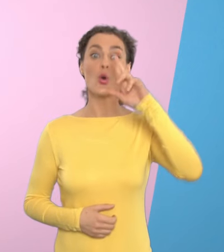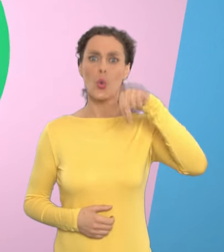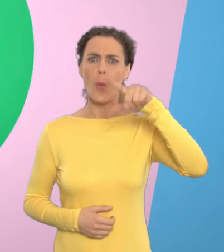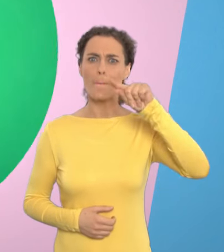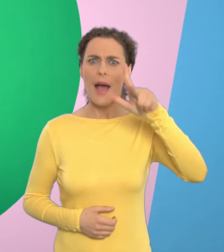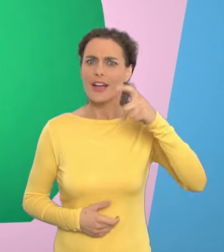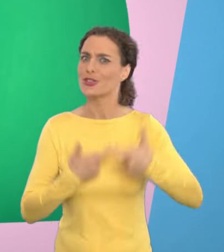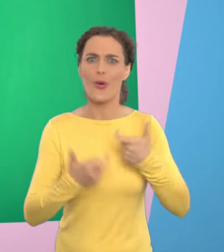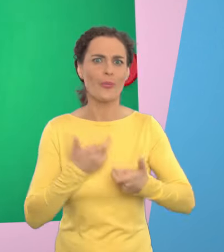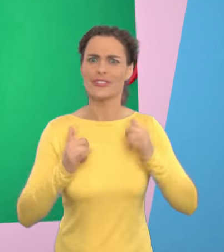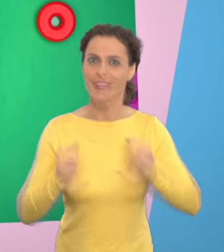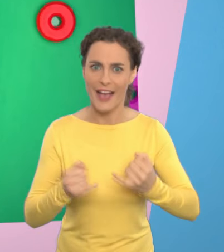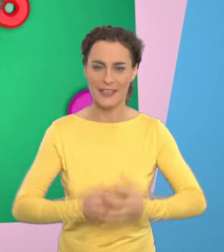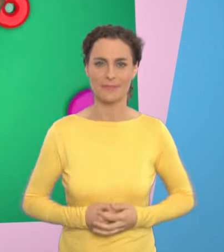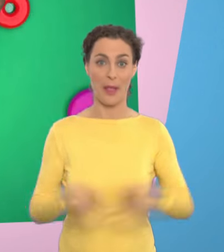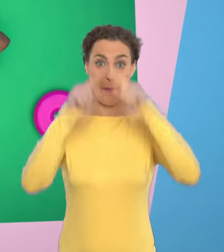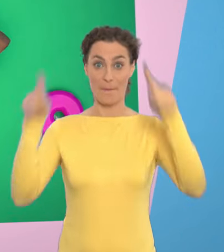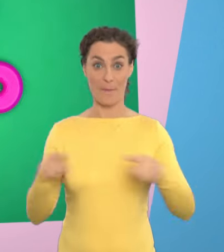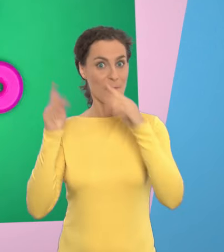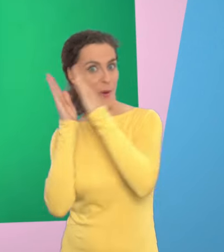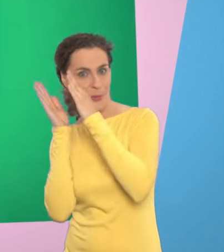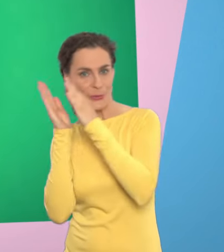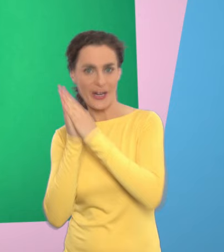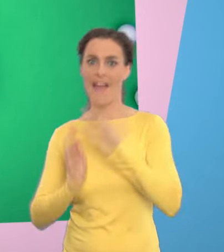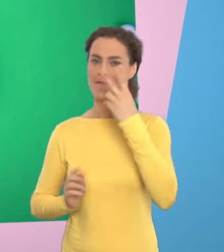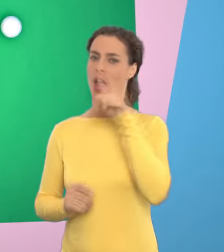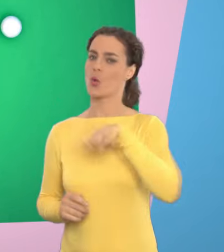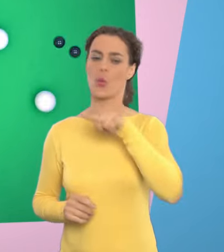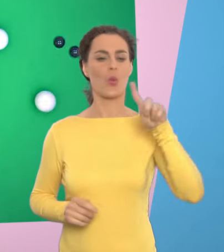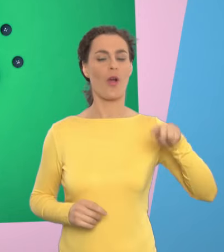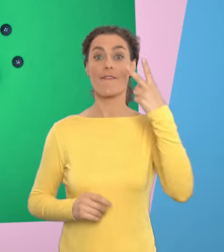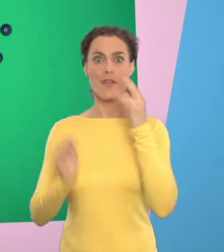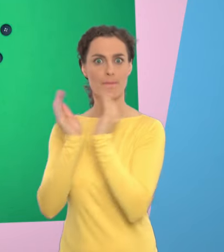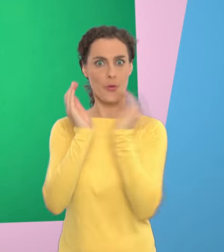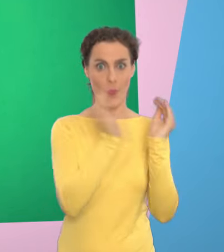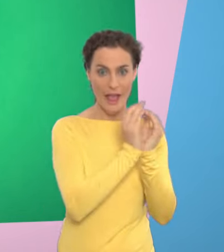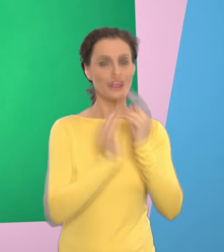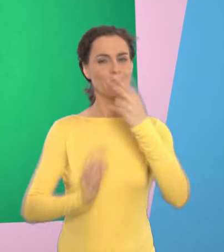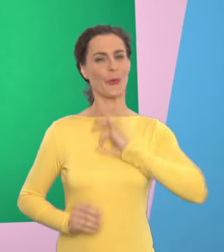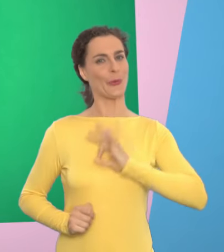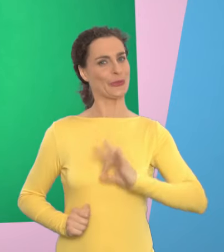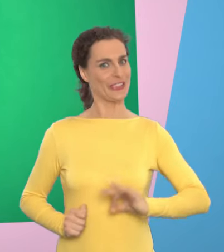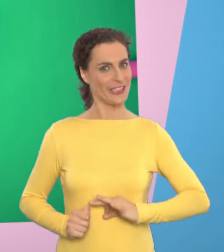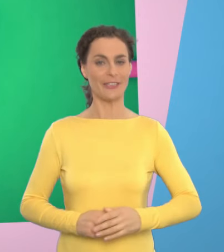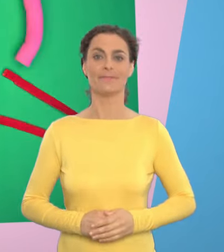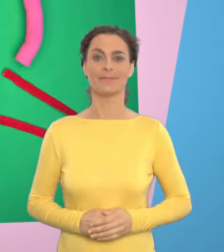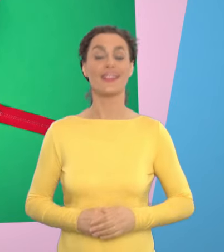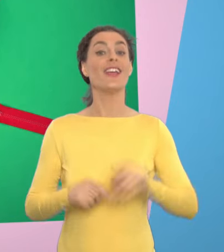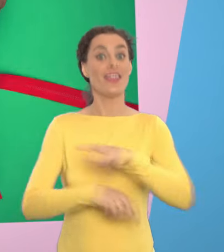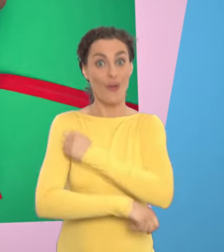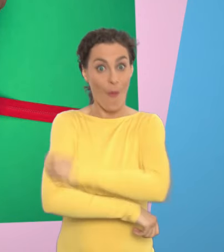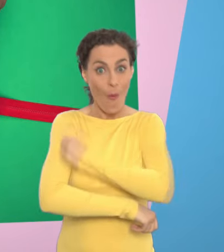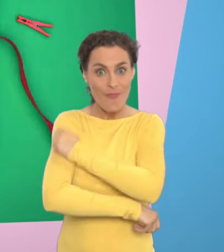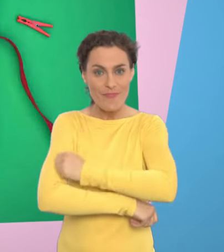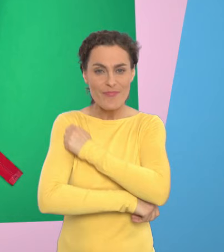Jak zrobić rupaka? Jest poduszka i dwa kółka, dwie piłeczki i guziki.